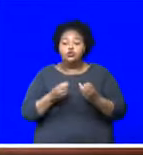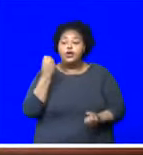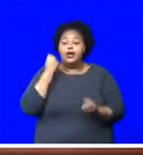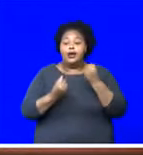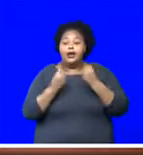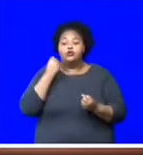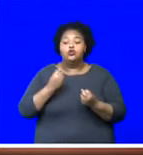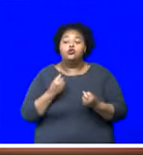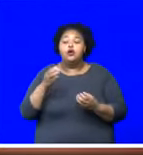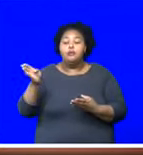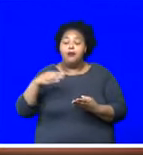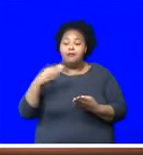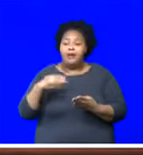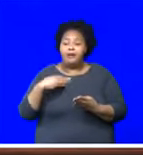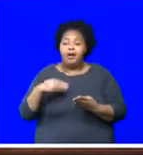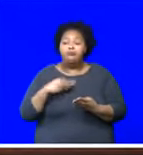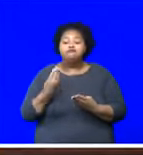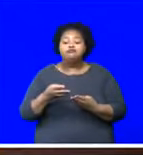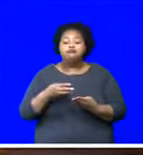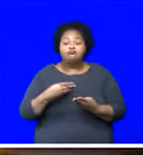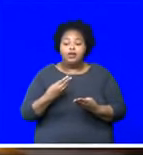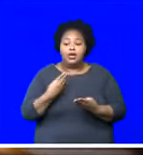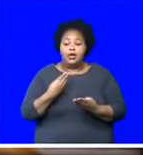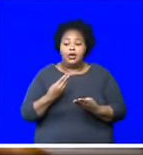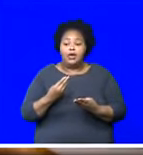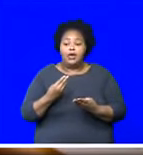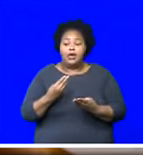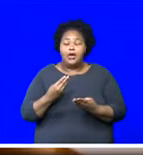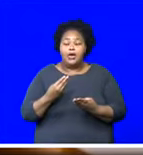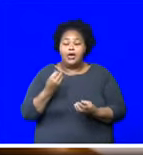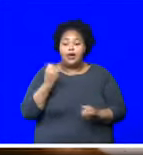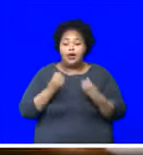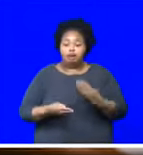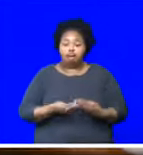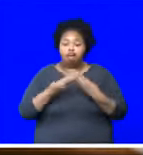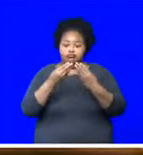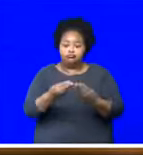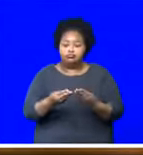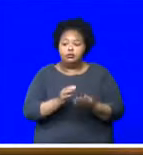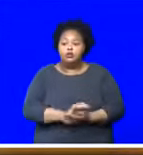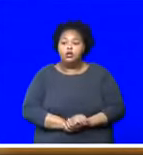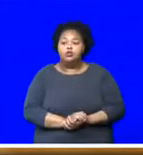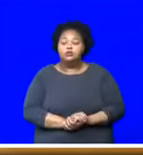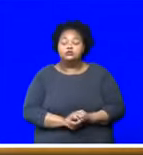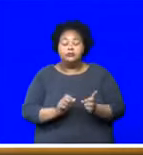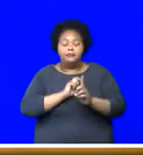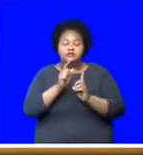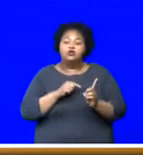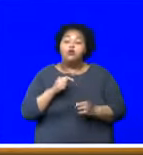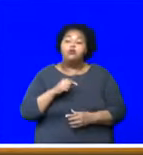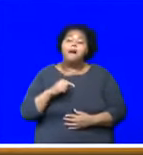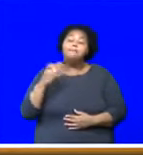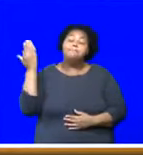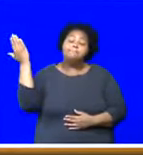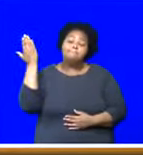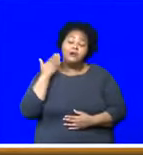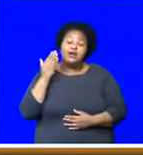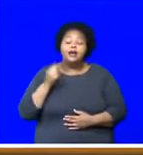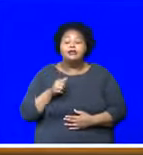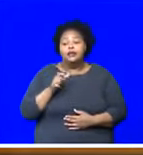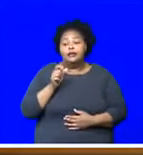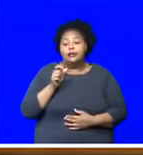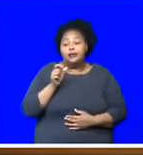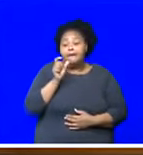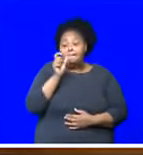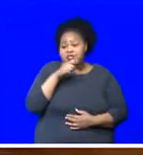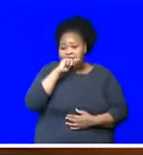ukuthi umufi wagecwa ngesihesho ngumanyisa kwathi Zulu wamshaya ngeluswati emahlandla lamathathu kuphela.